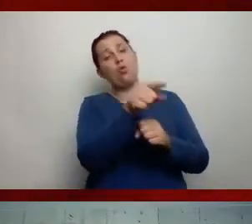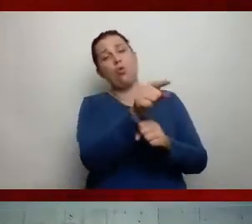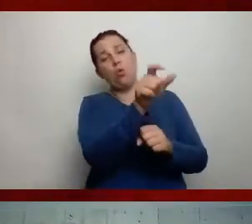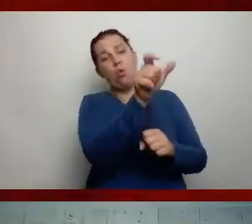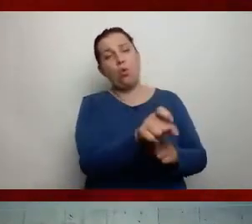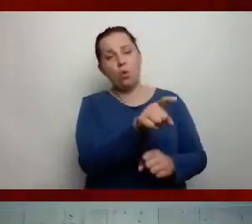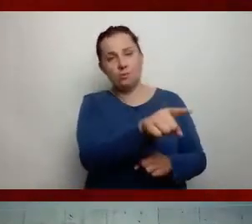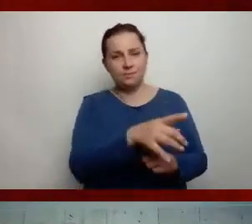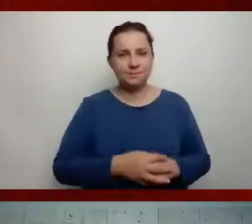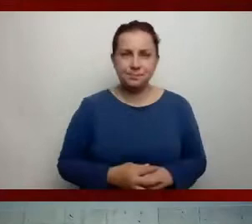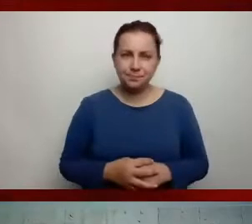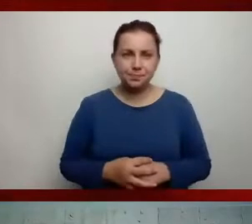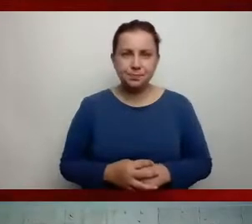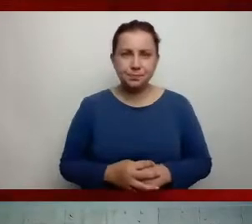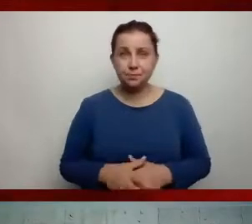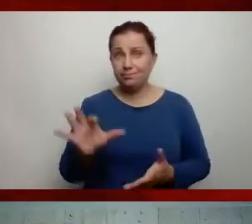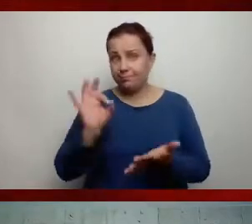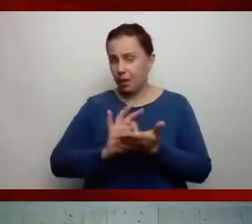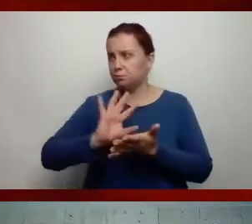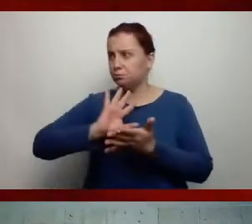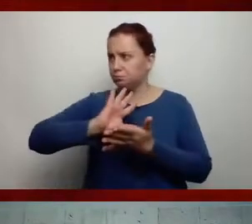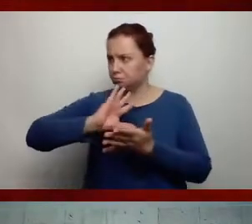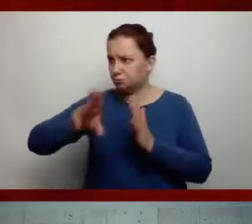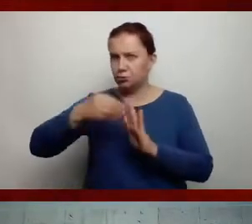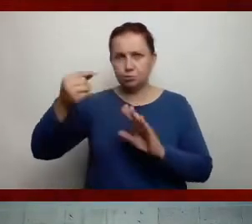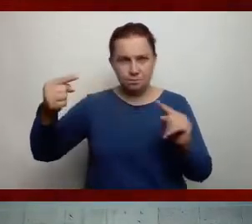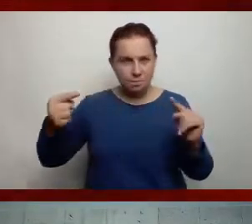powinno złożyć w całość i się złożyło, czyli jakby tak jak